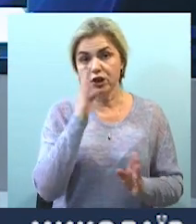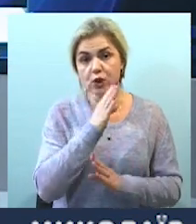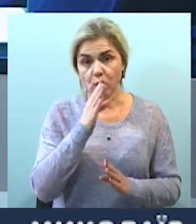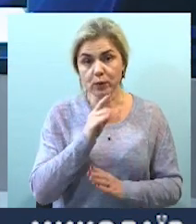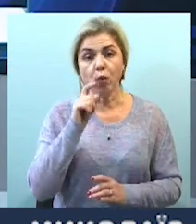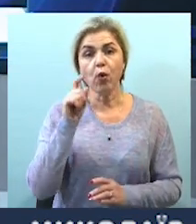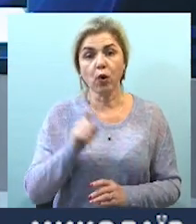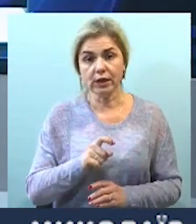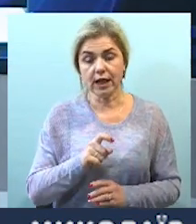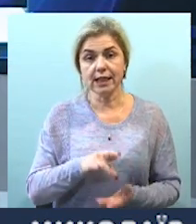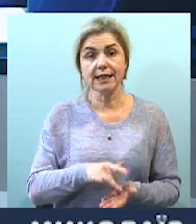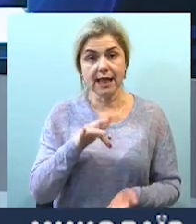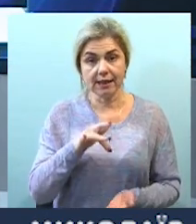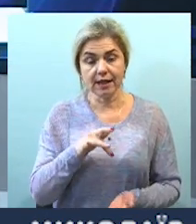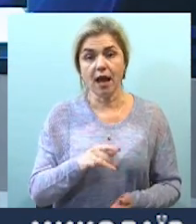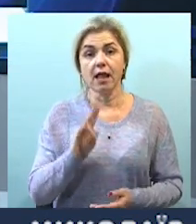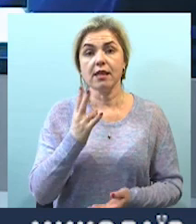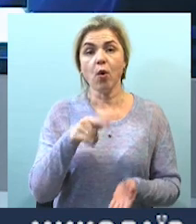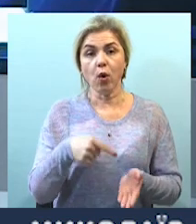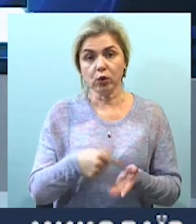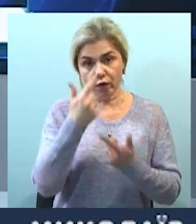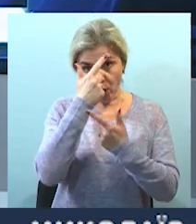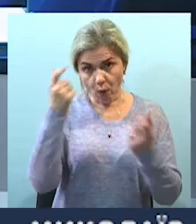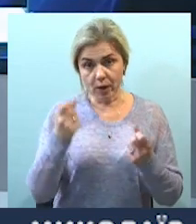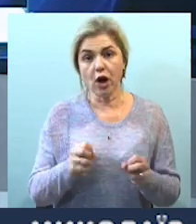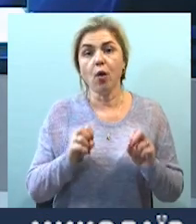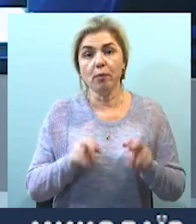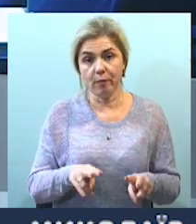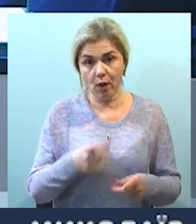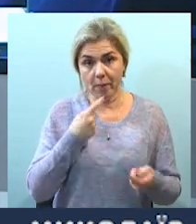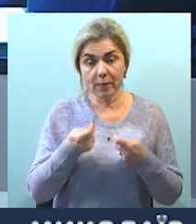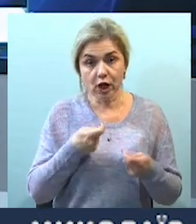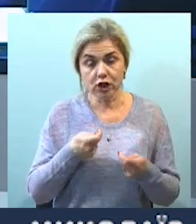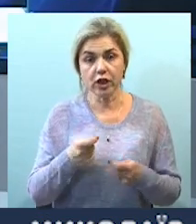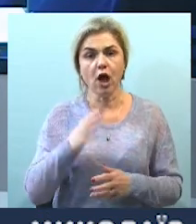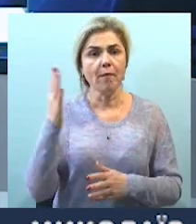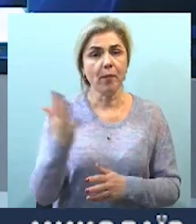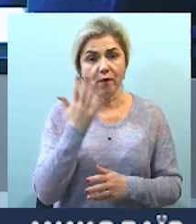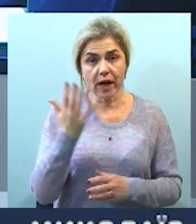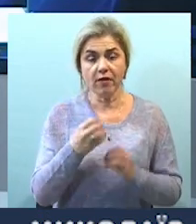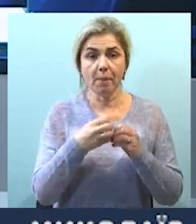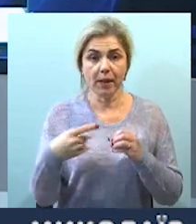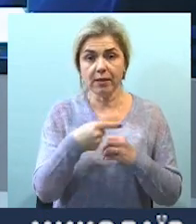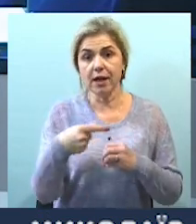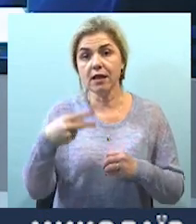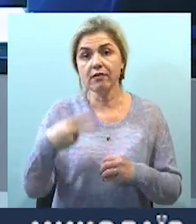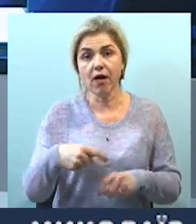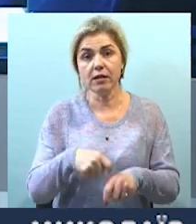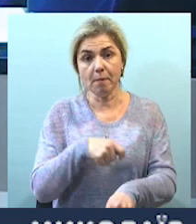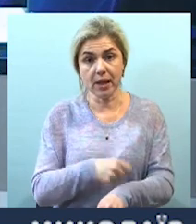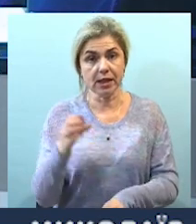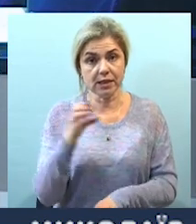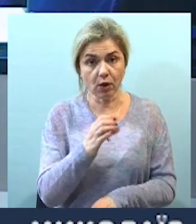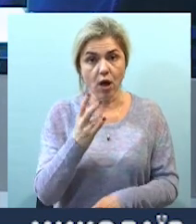синоптиків Українського гідрометцентру, в Миколаєві оголошено штормове попередження. Пориви вітру 15-20 метрів на секунду,